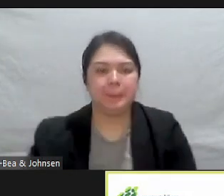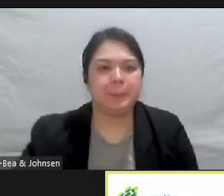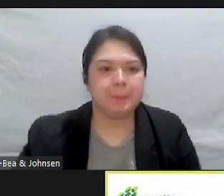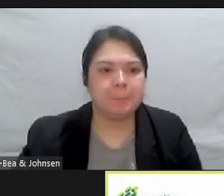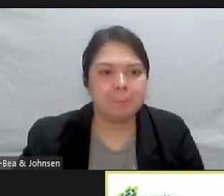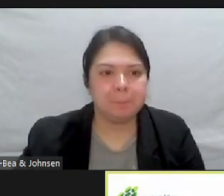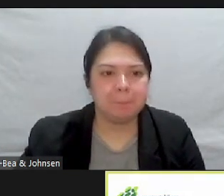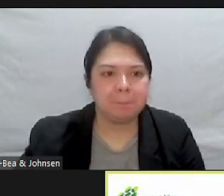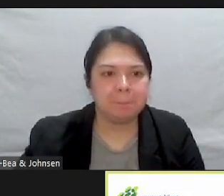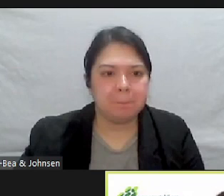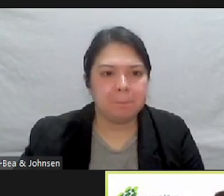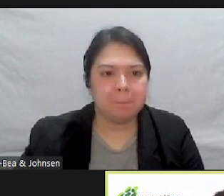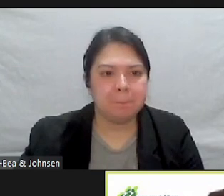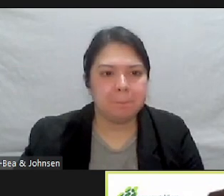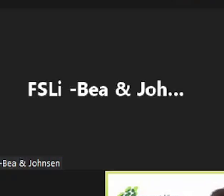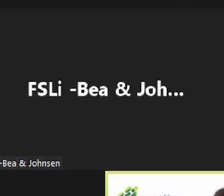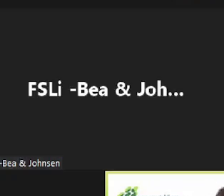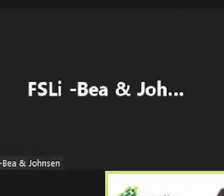Ilan po kayo dyan?